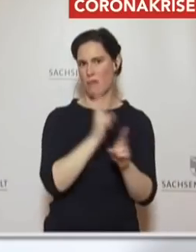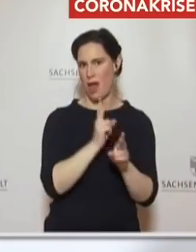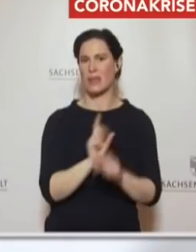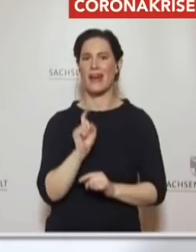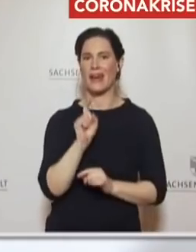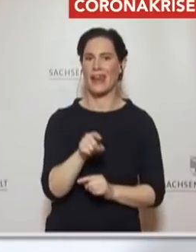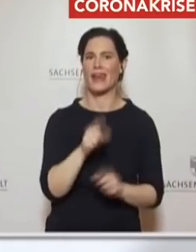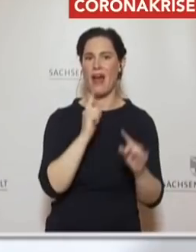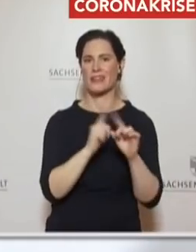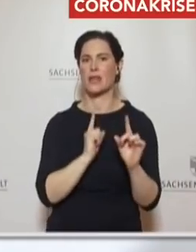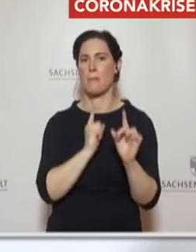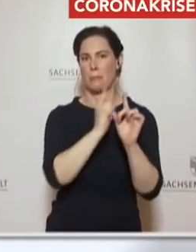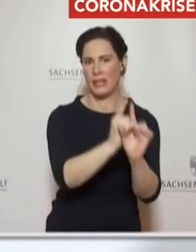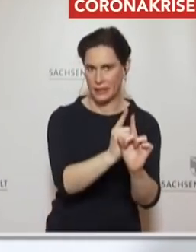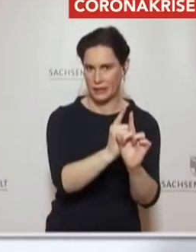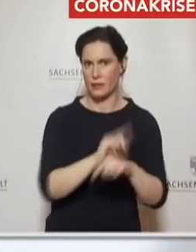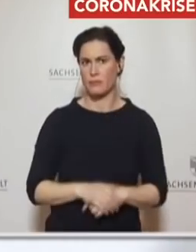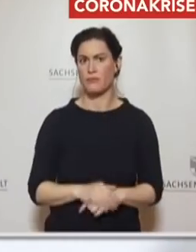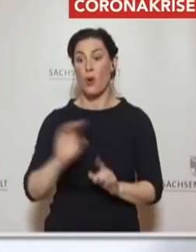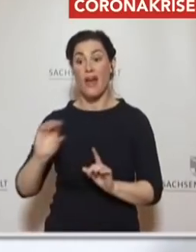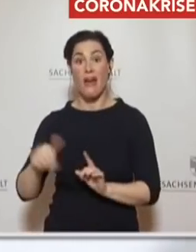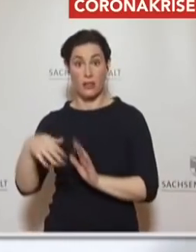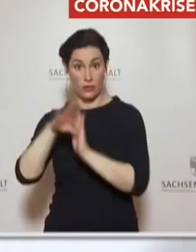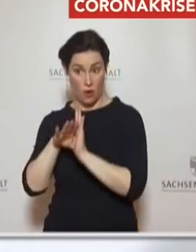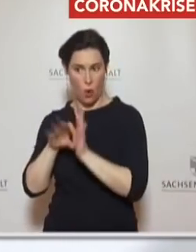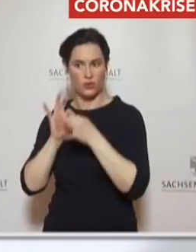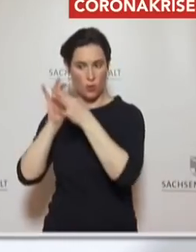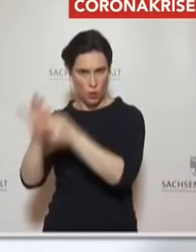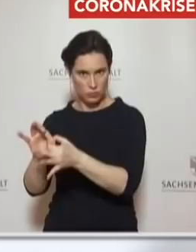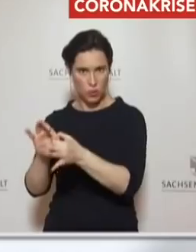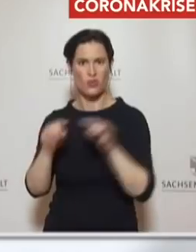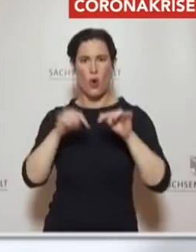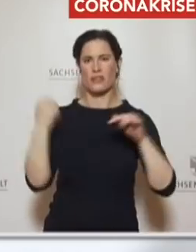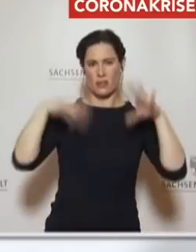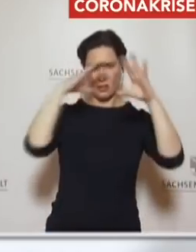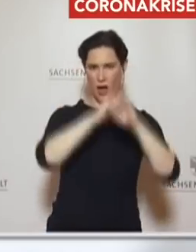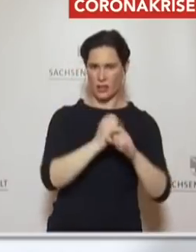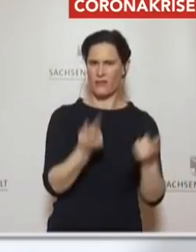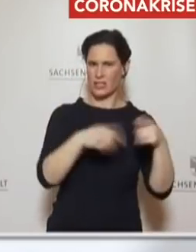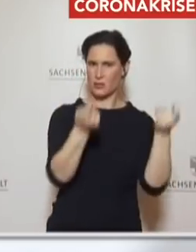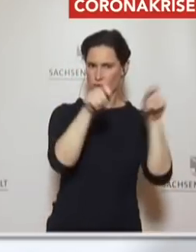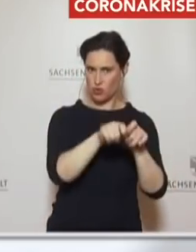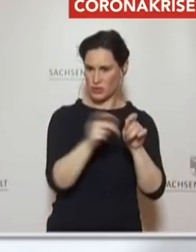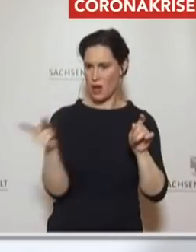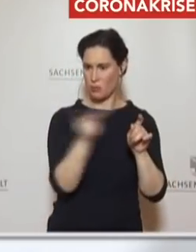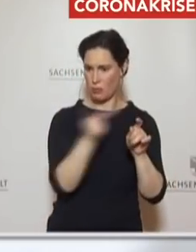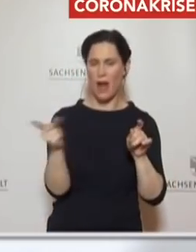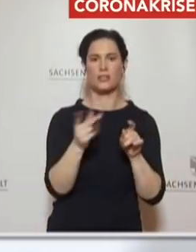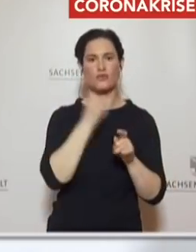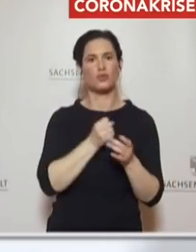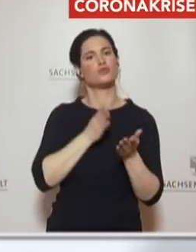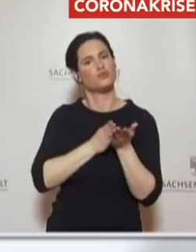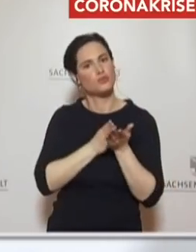auch in der 11. Verordnung, einschließlich auch der Beschlusslage von heute Nacht, hier eine